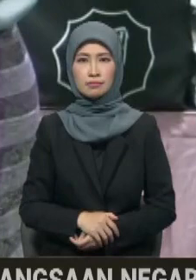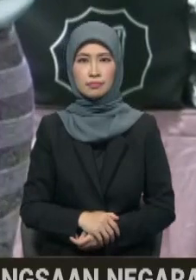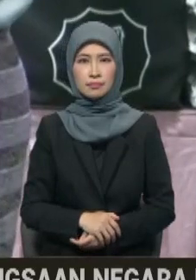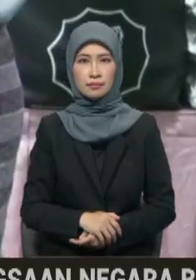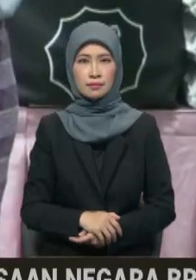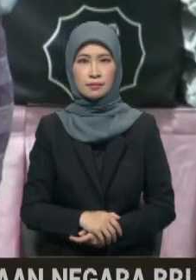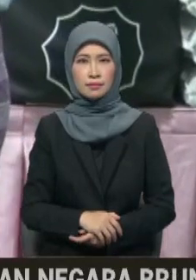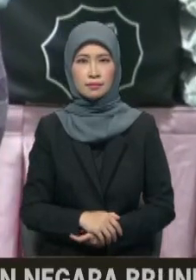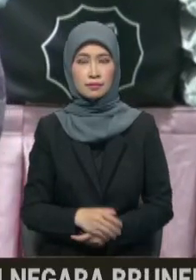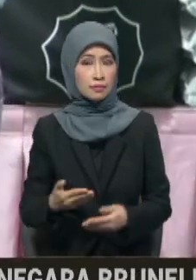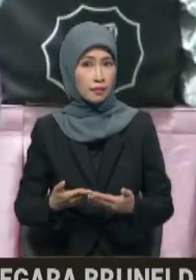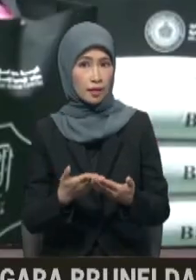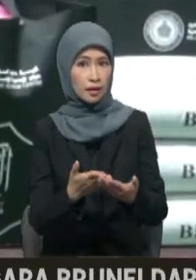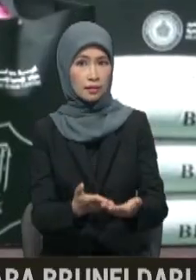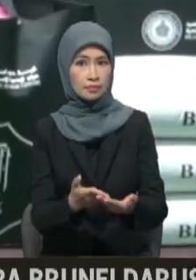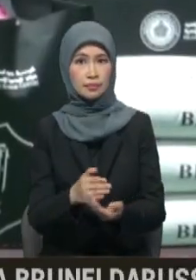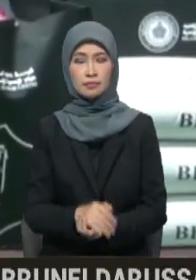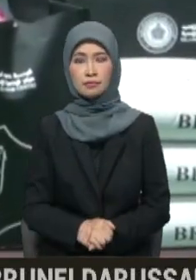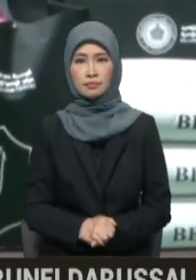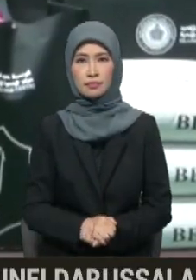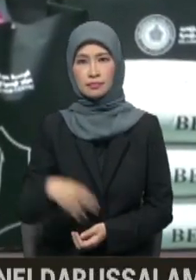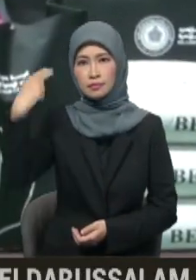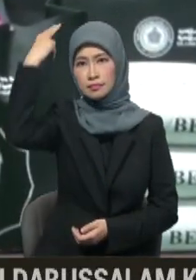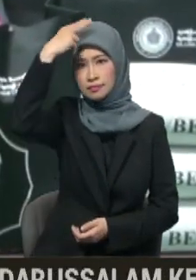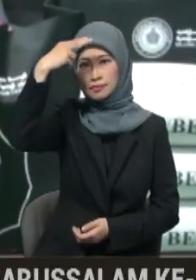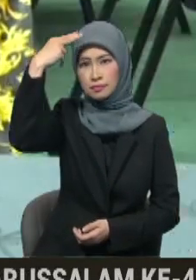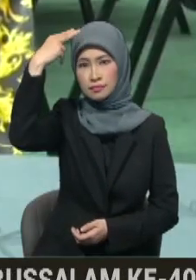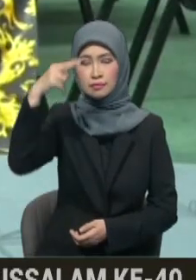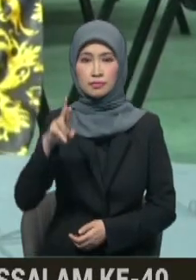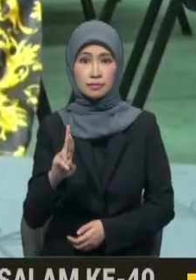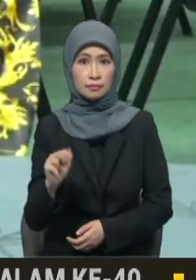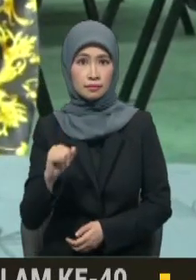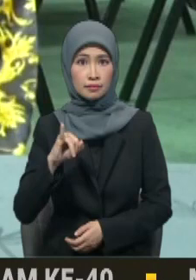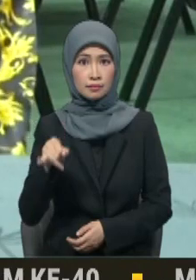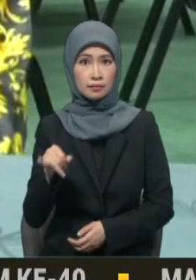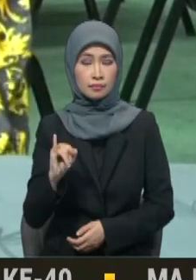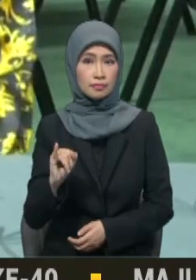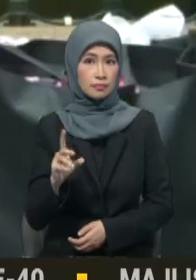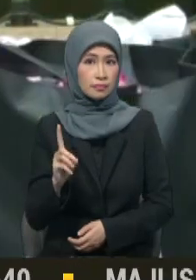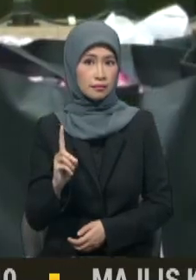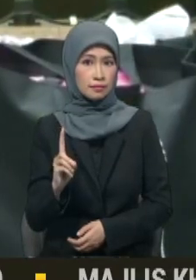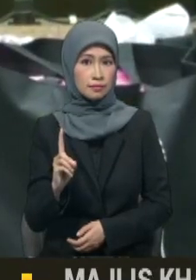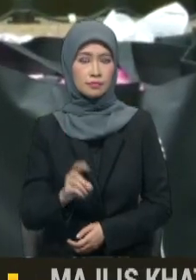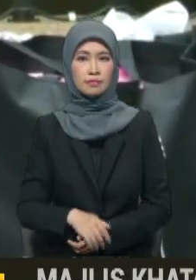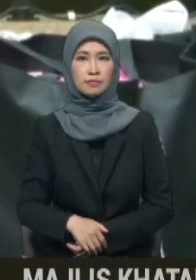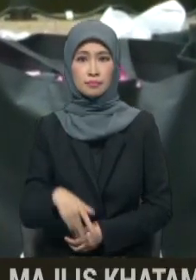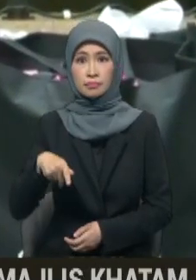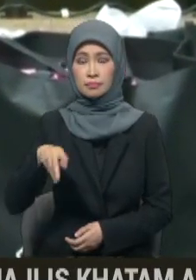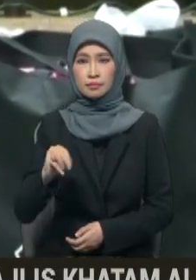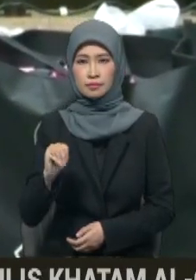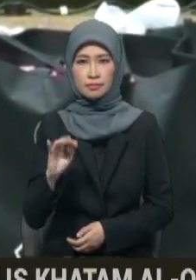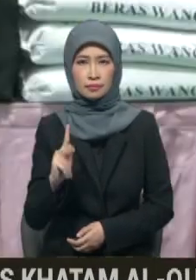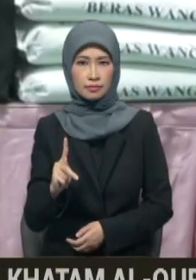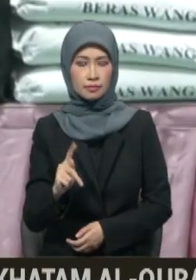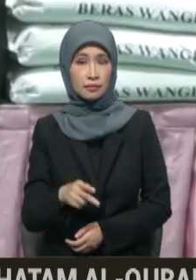berkenaan penyerahannya disempurnakan oleh Awang Haji Abdul rajid bin Haji Mohamad salh pemangku timbalan Setia Usaha tetap dasar